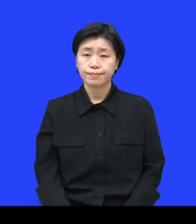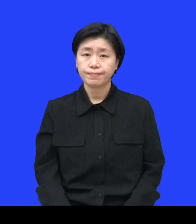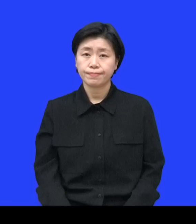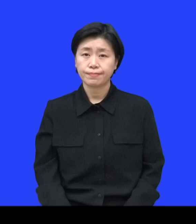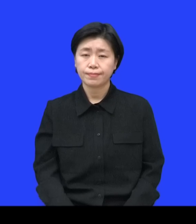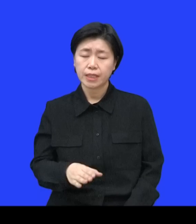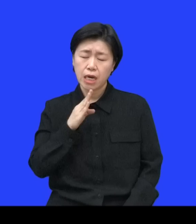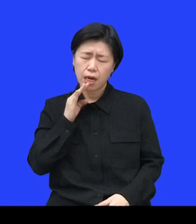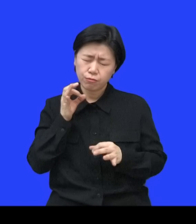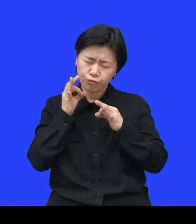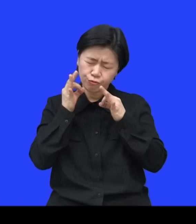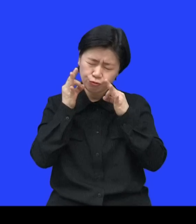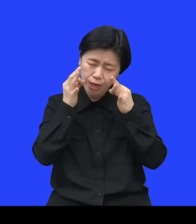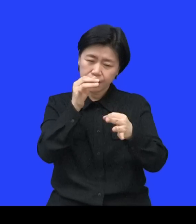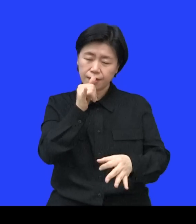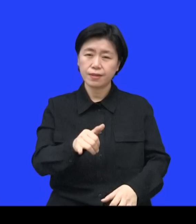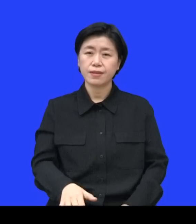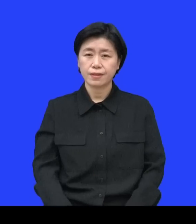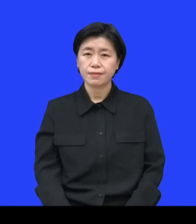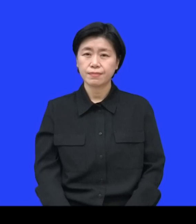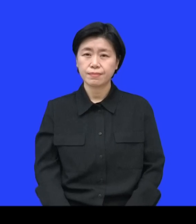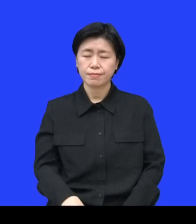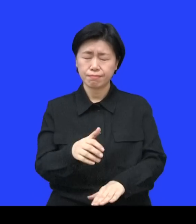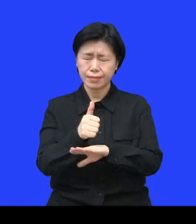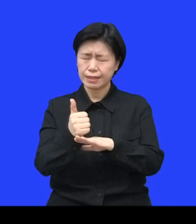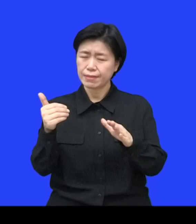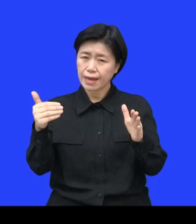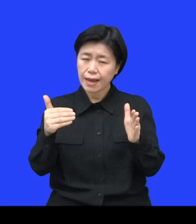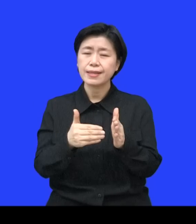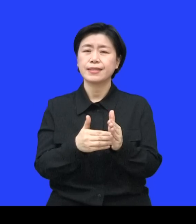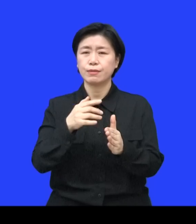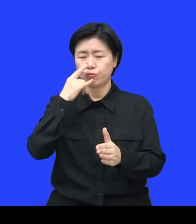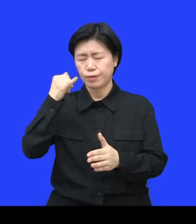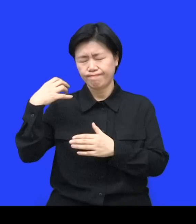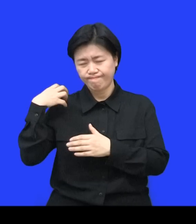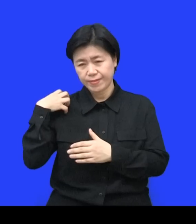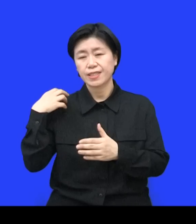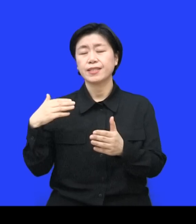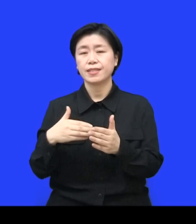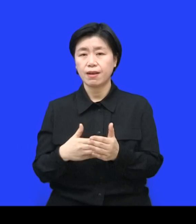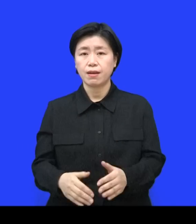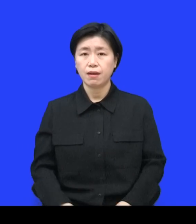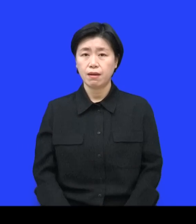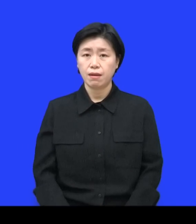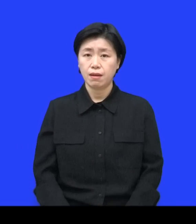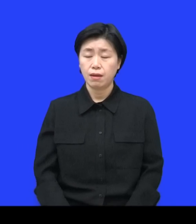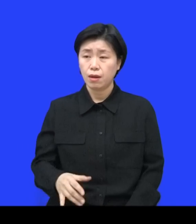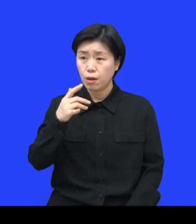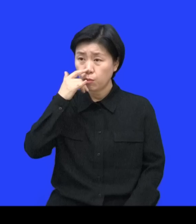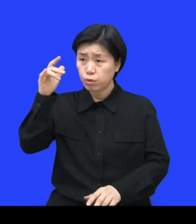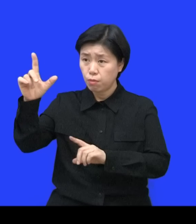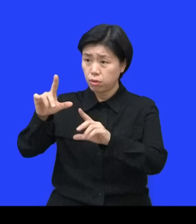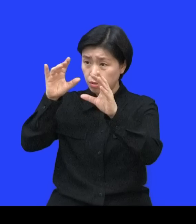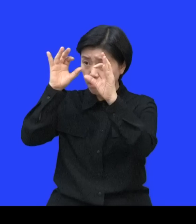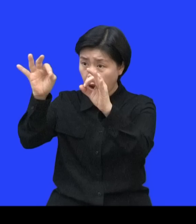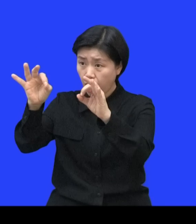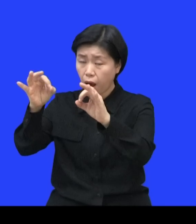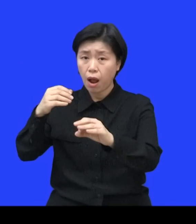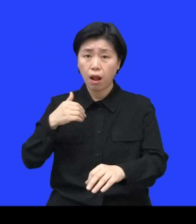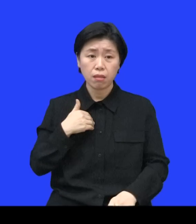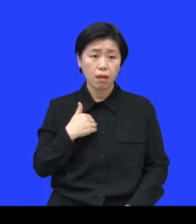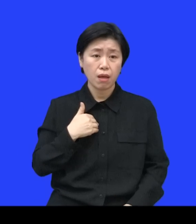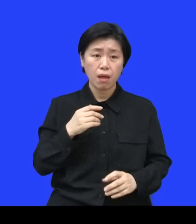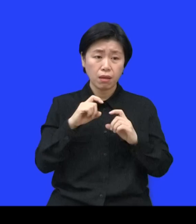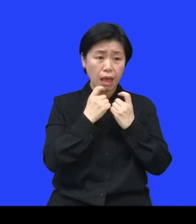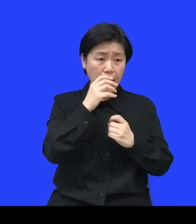있는 방식만 만들어 달라. 그래서 끝까지 갚으셨던 거예요. 그러니까 제가 그걸 보고 있는데 뭐 내가 과외에서